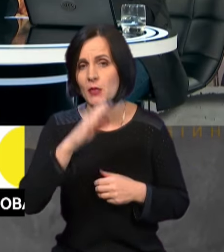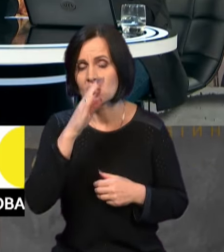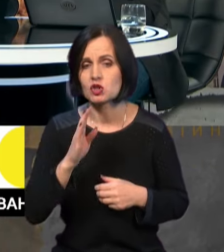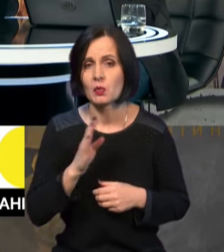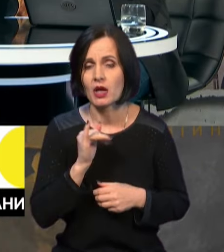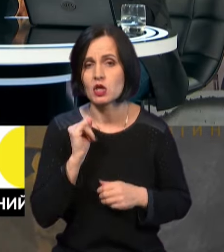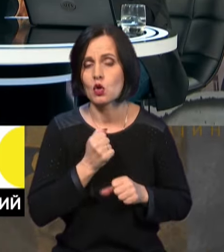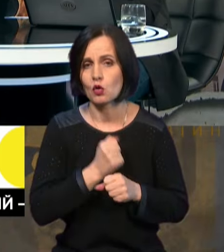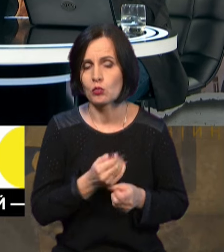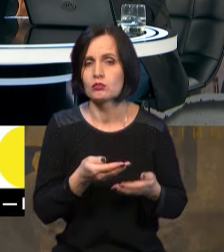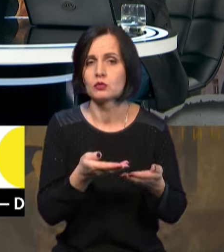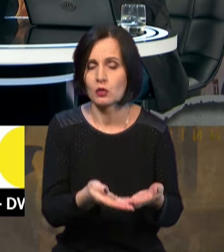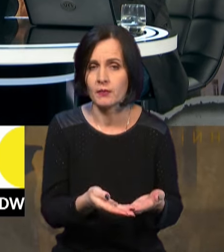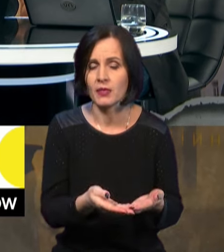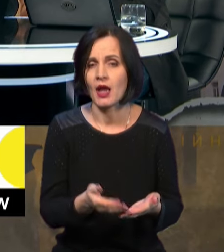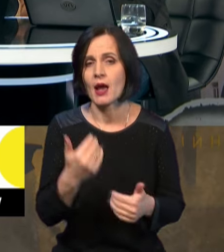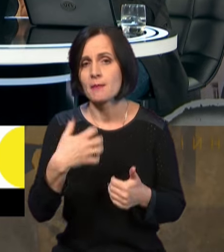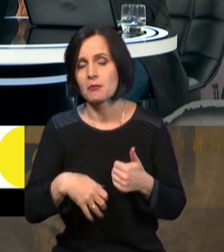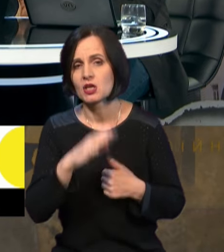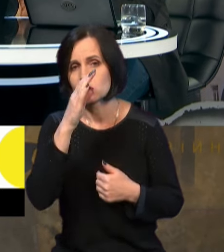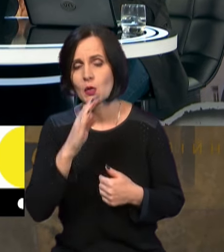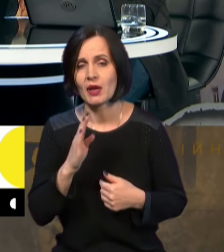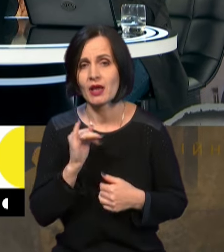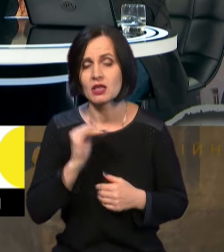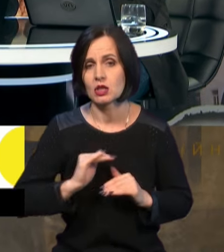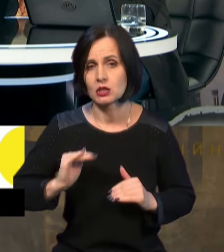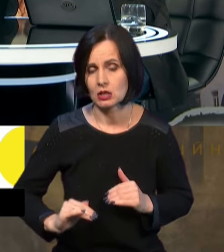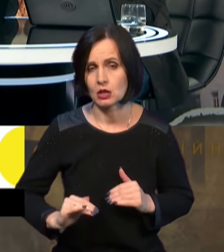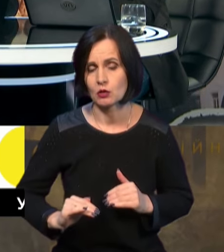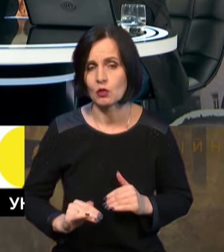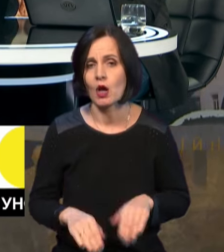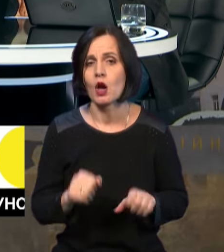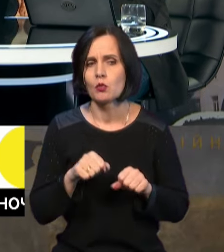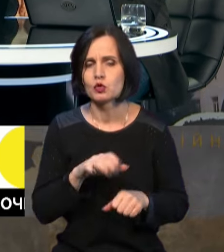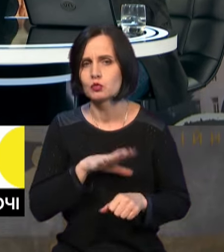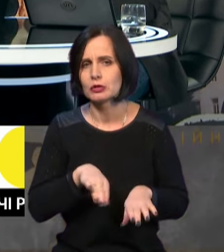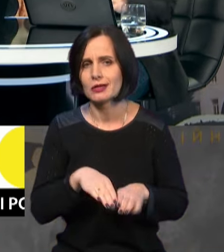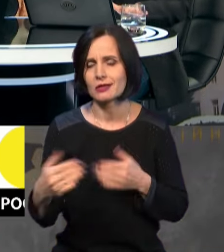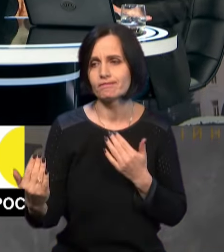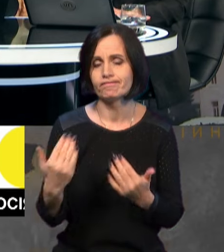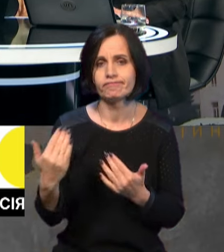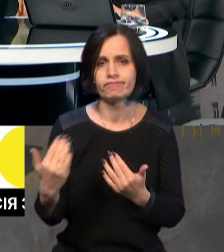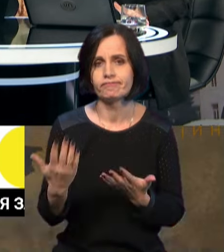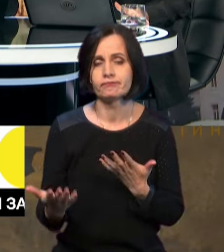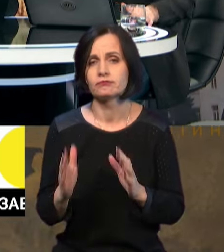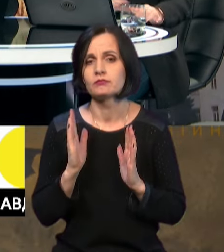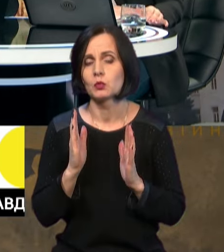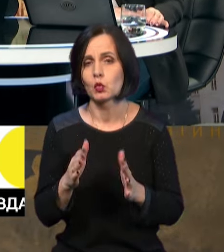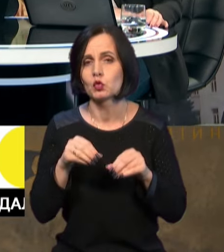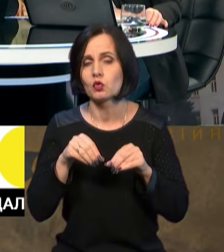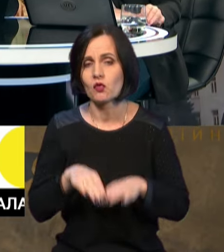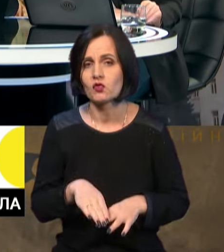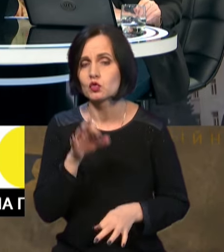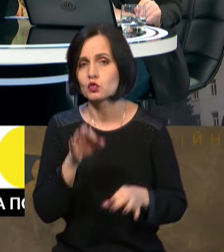між роботодавцем, між батьками і дитиною. Тобто це може бути такі взаємини, які будуть вирішувати в судовий